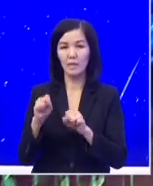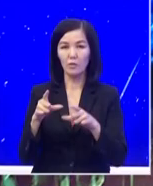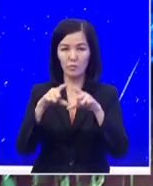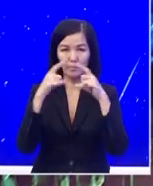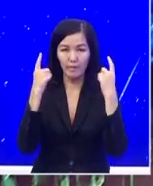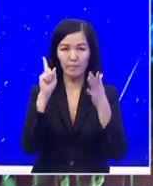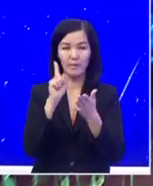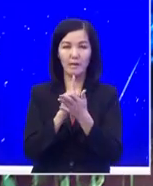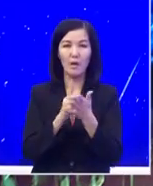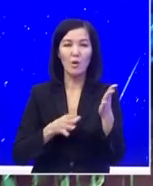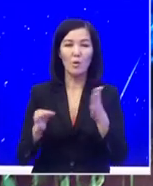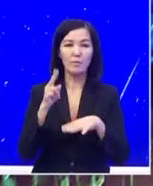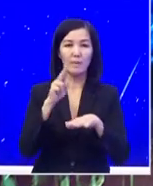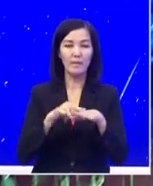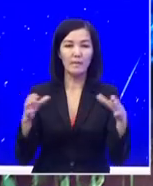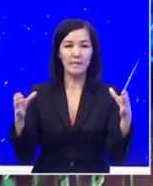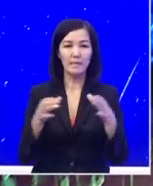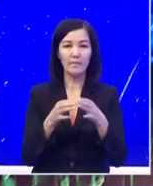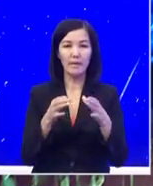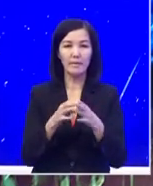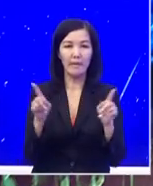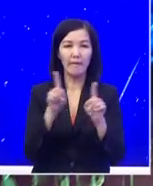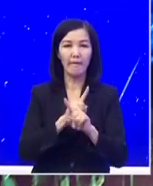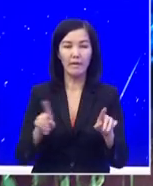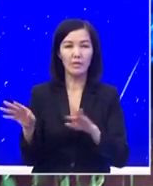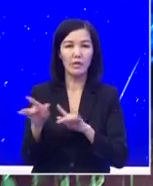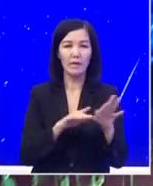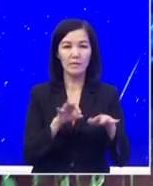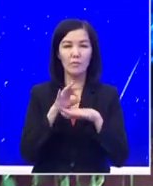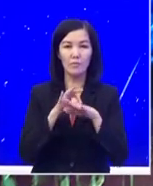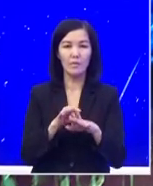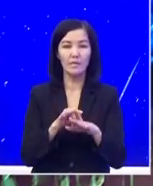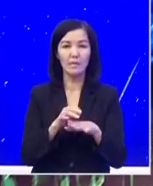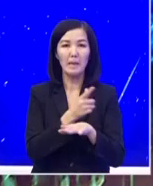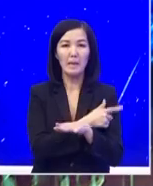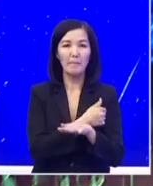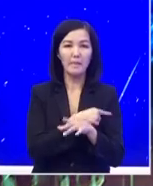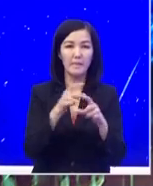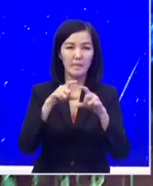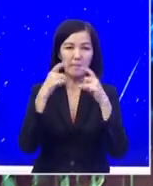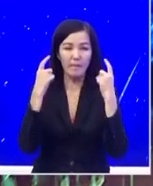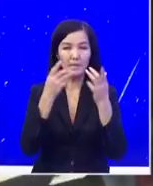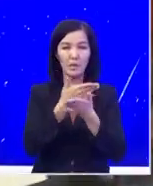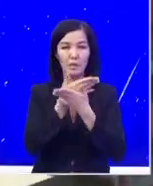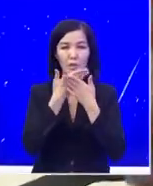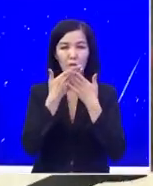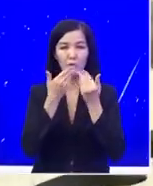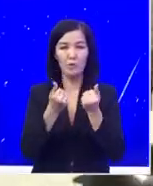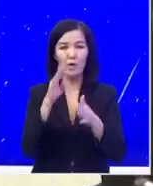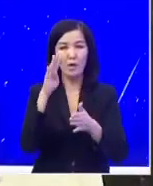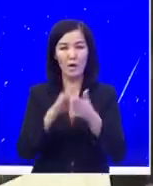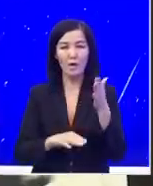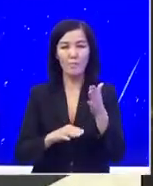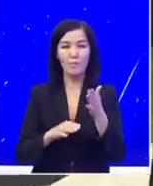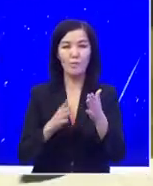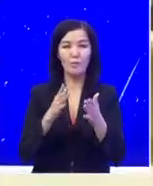тақ. Облыстық полиция департаменті қызметкерлері ерекше акция өткізді. Олар медициналық маска тақпағандарға бұл жолы айыппұл